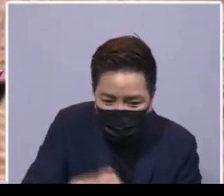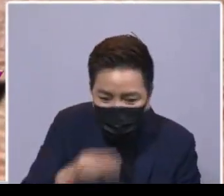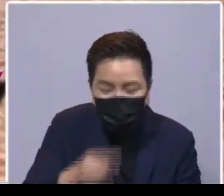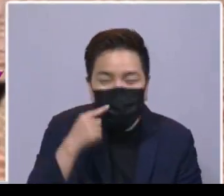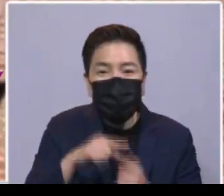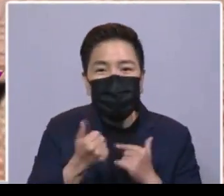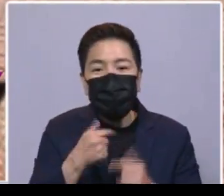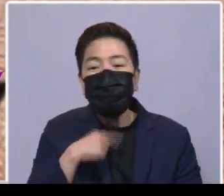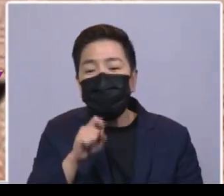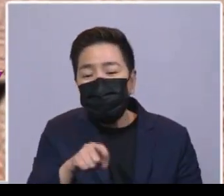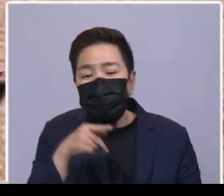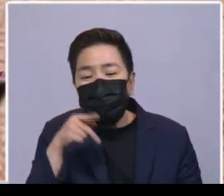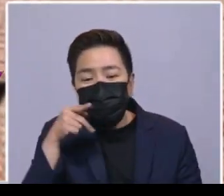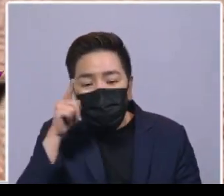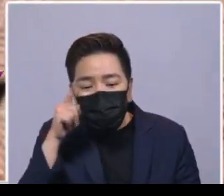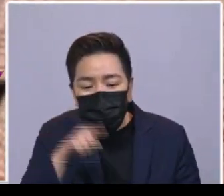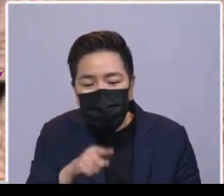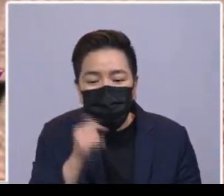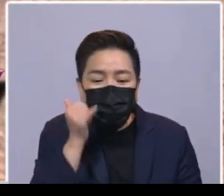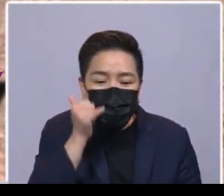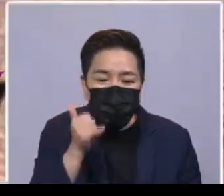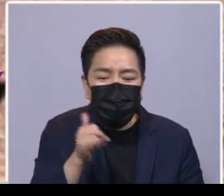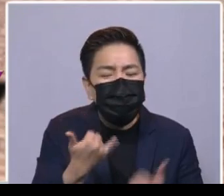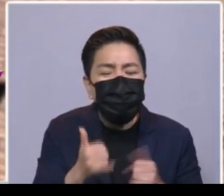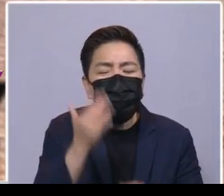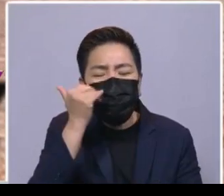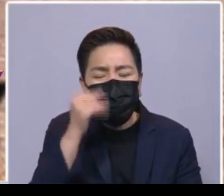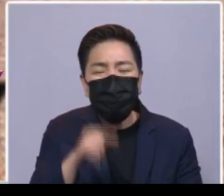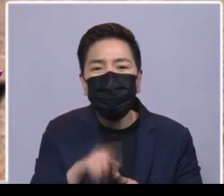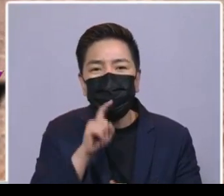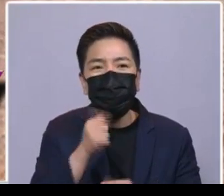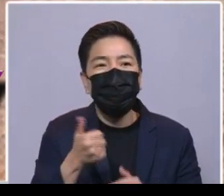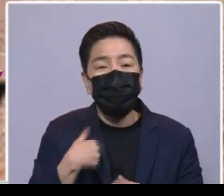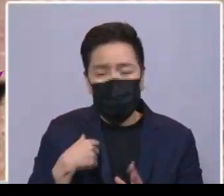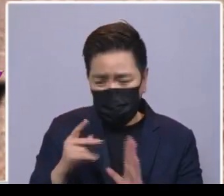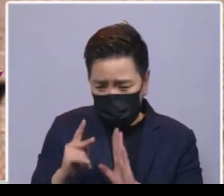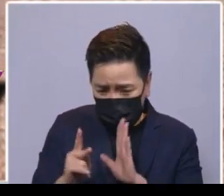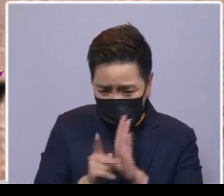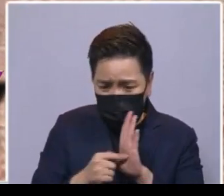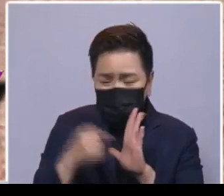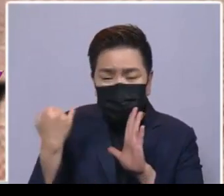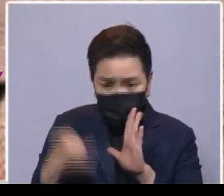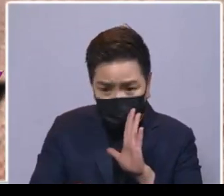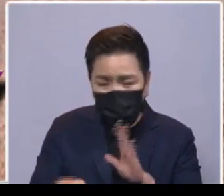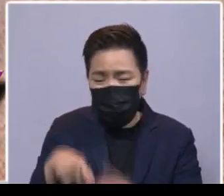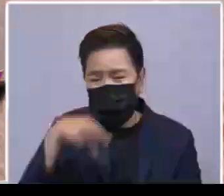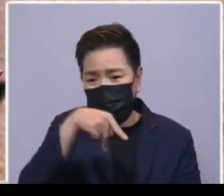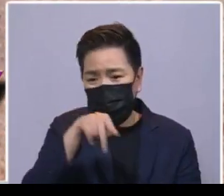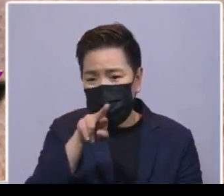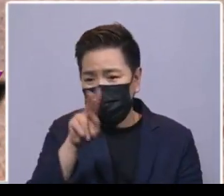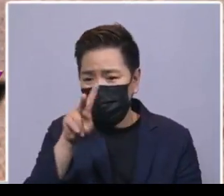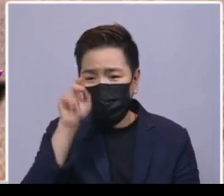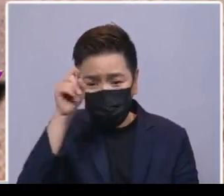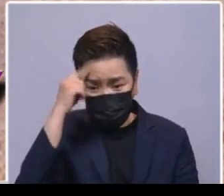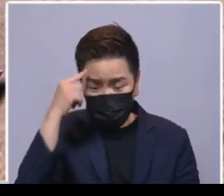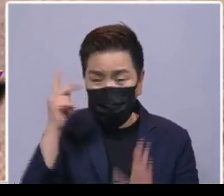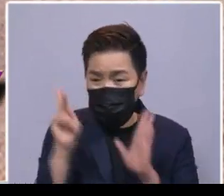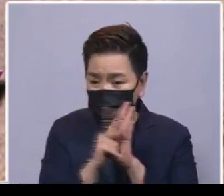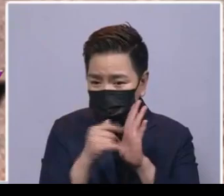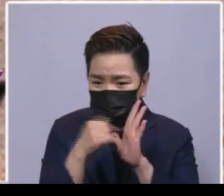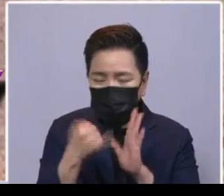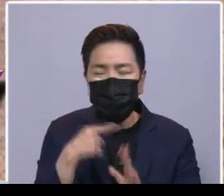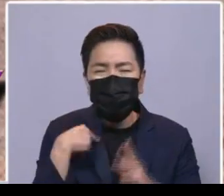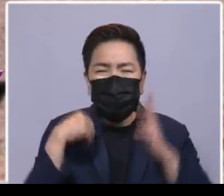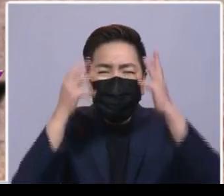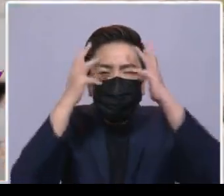ามว่าป้ายายพ่อใหญ่แม่ใหญ่มาเล่นทำไมเนี่ยมันผิดกฎหมายนะมันผิดพรกฉุกเฉินด้วยรู้ไหมก็อยากคลาย